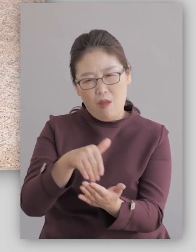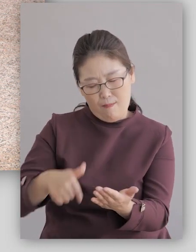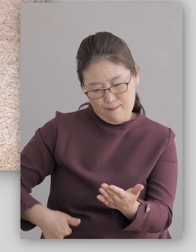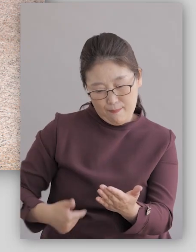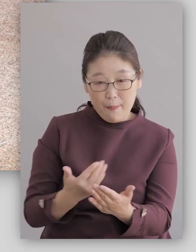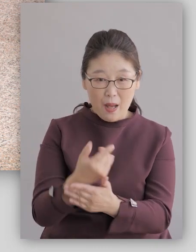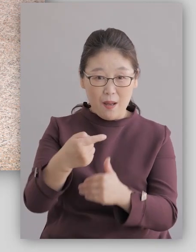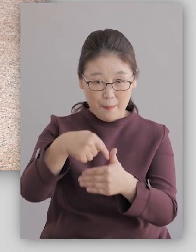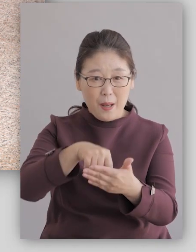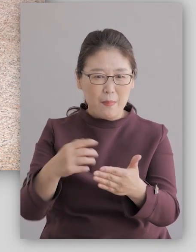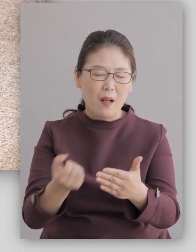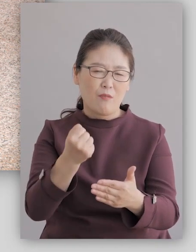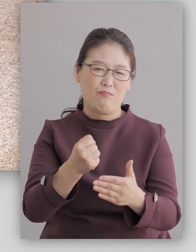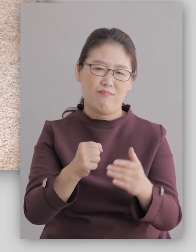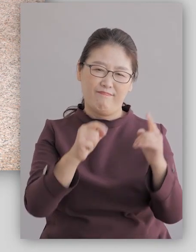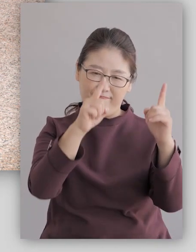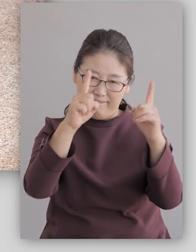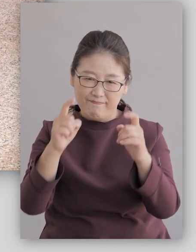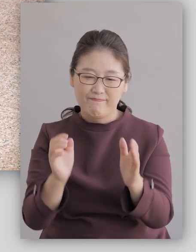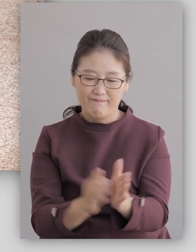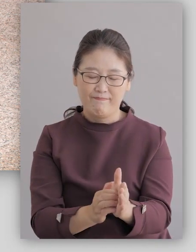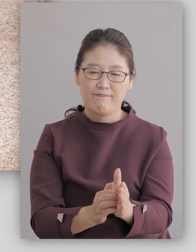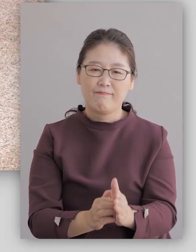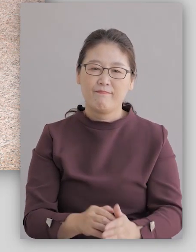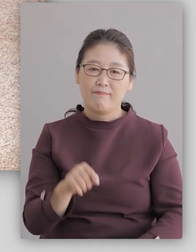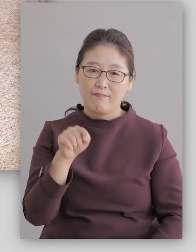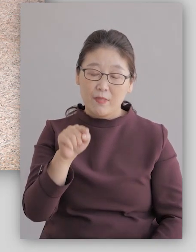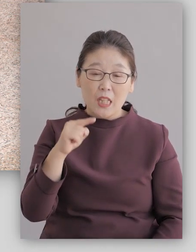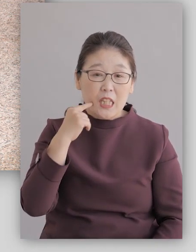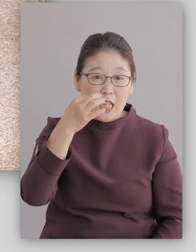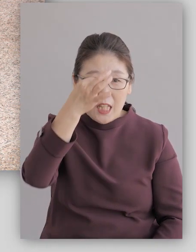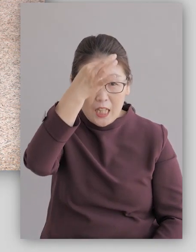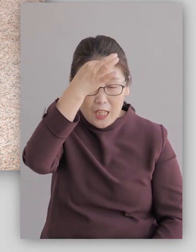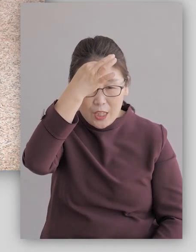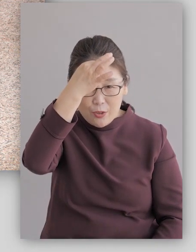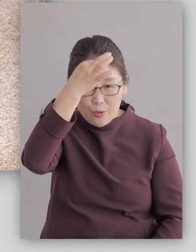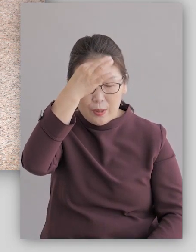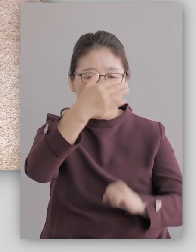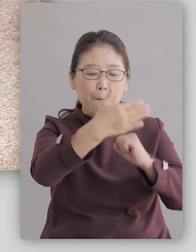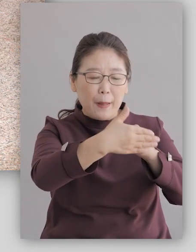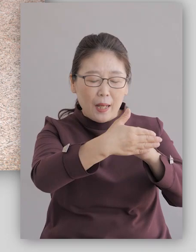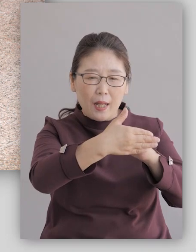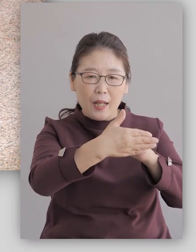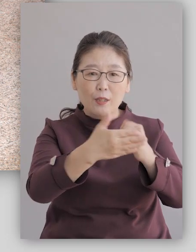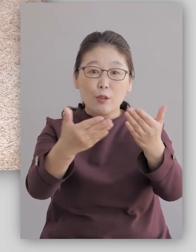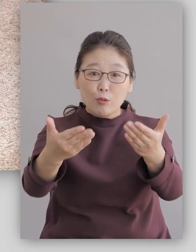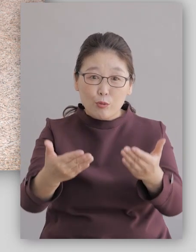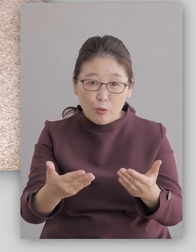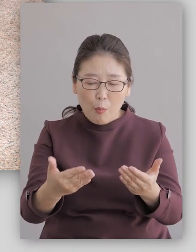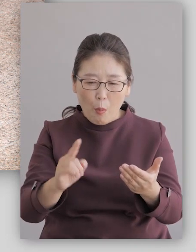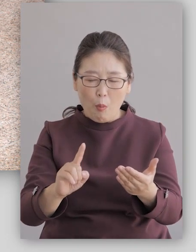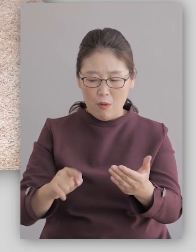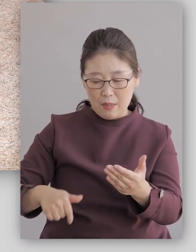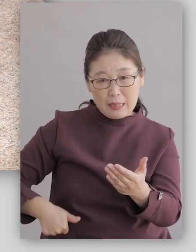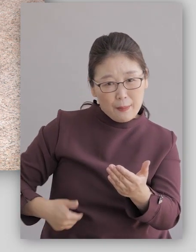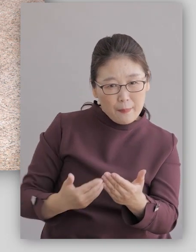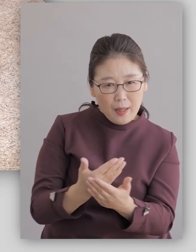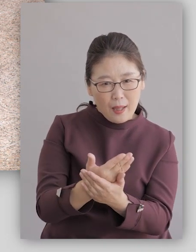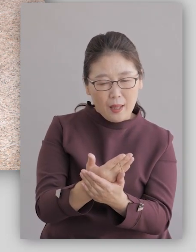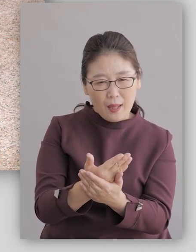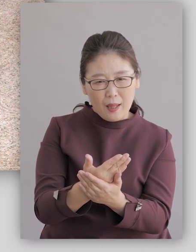합니다. 이 동일하게 예술 작품이 주는 이 참회와 그 다음에